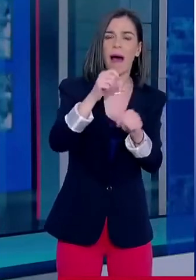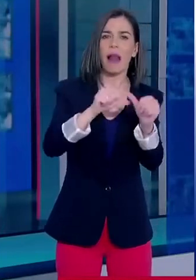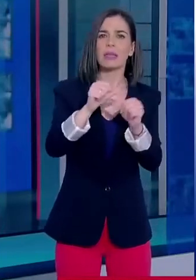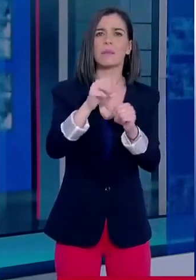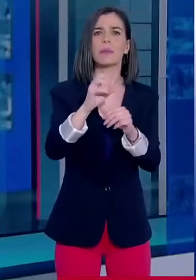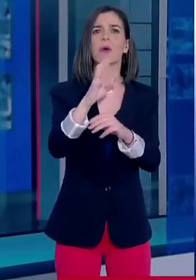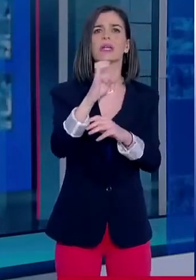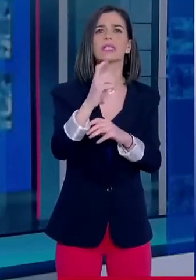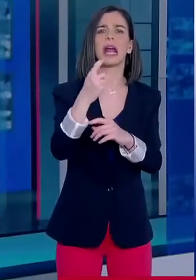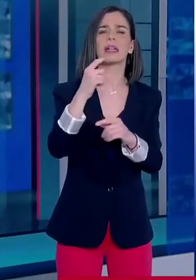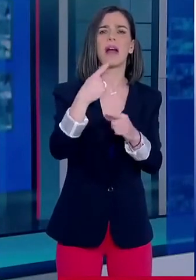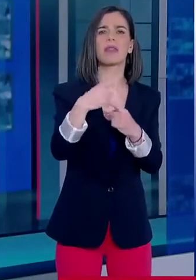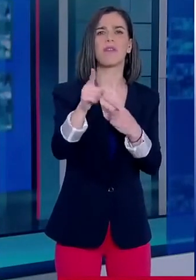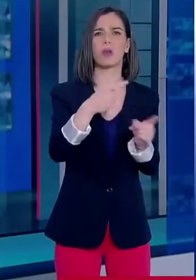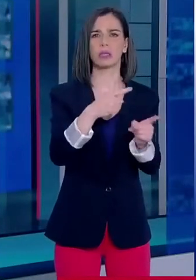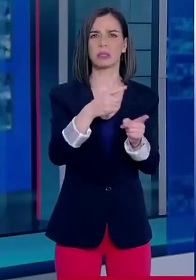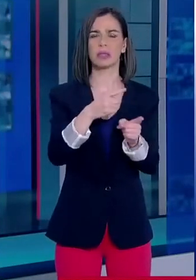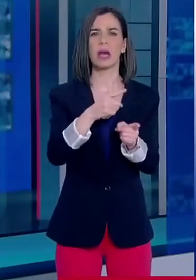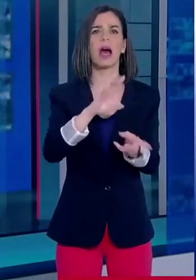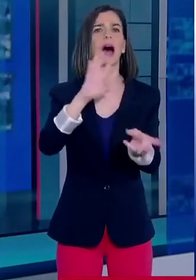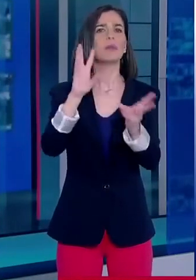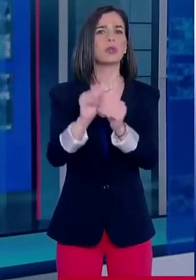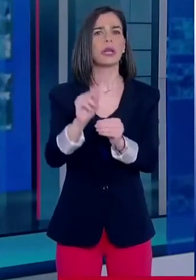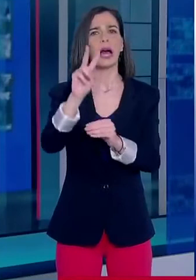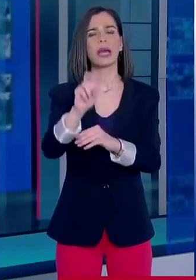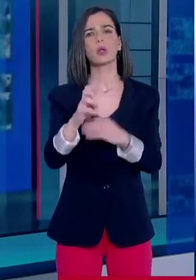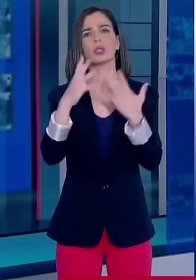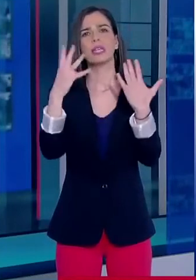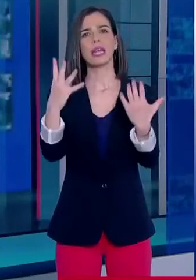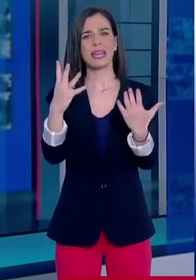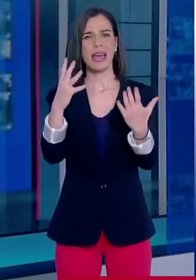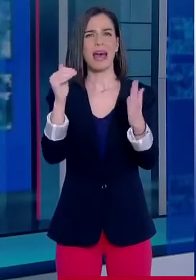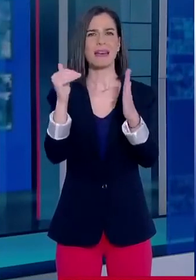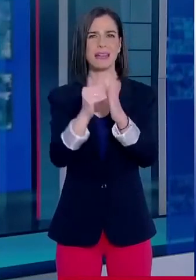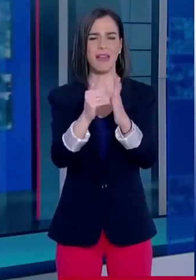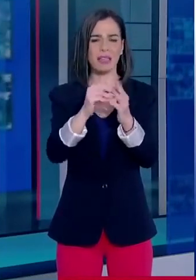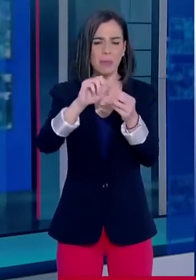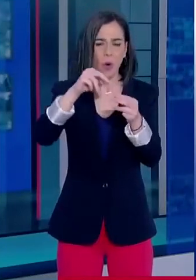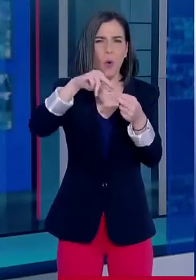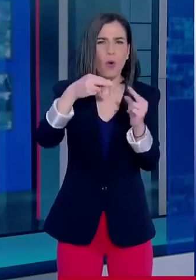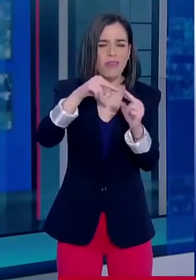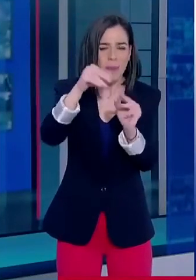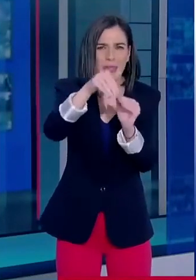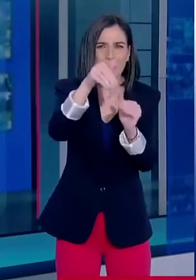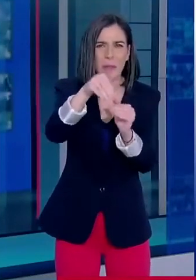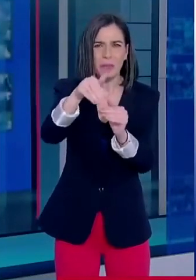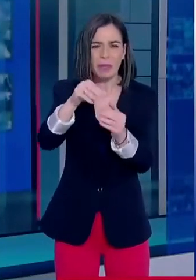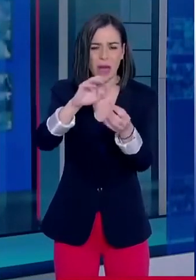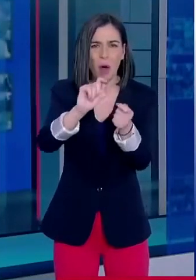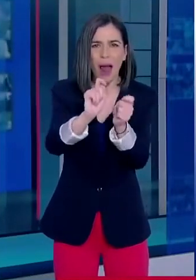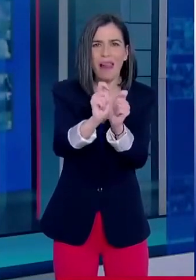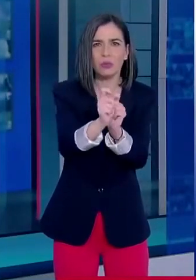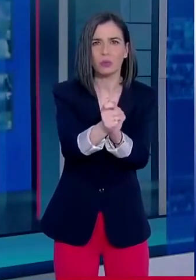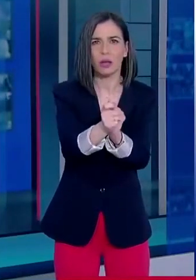40 διαφορές από ένα σύνολο περισσότερων από 29.000 νουκλεοτίδια του ιού. Αυτό, επί του